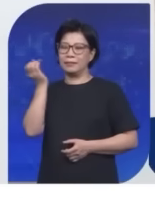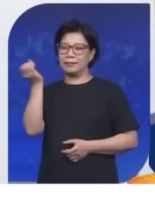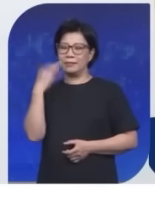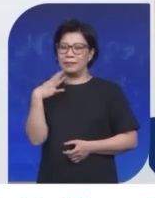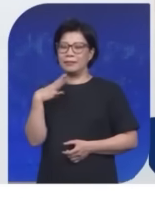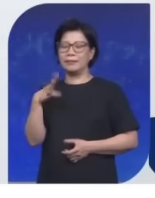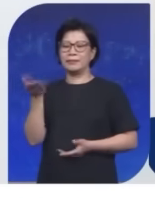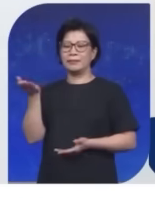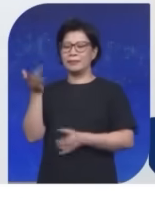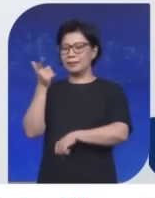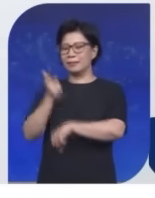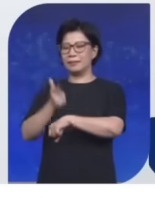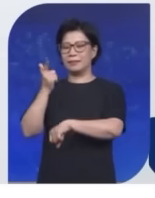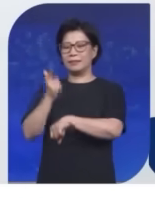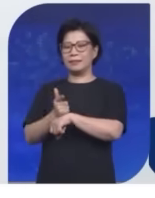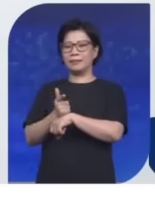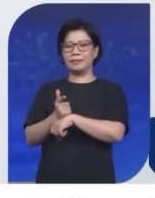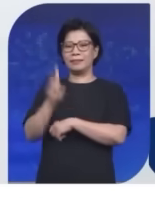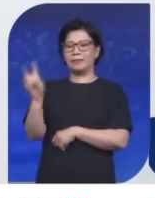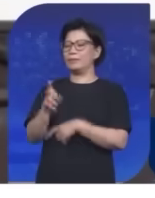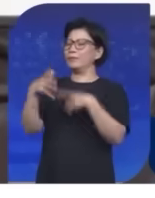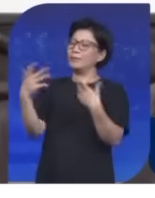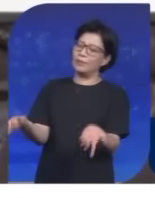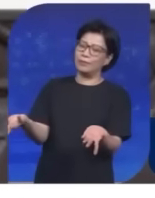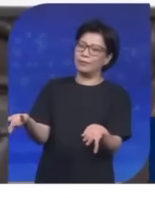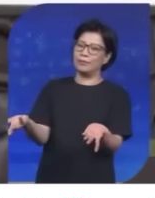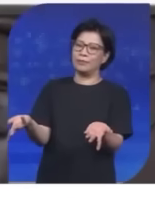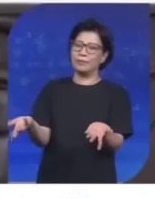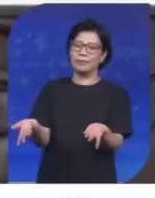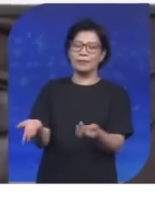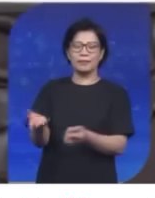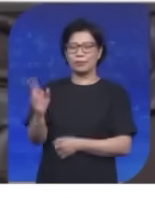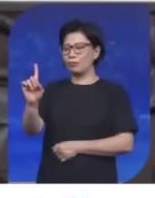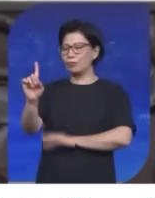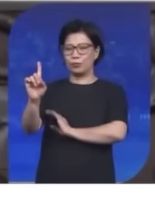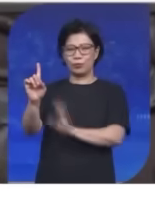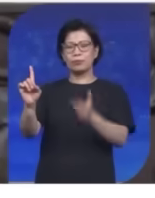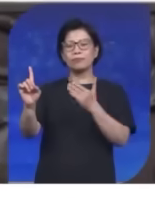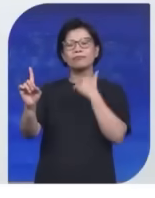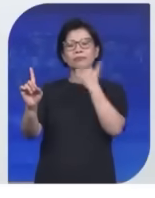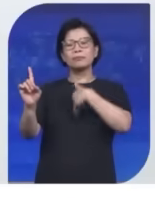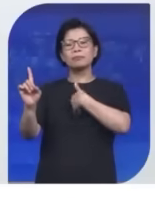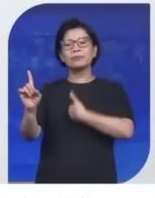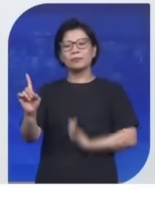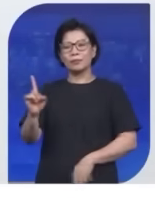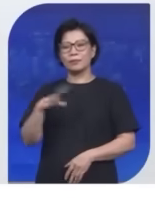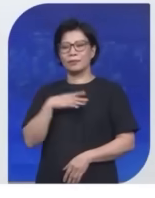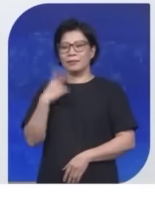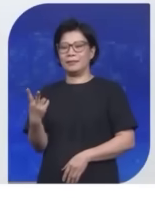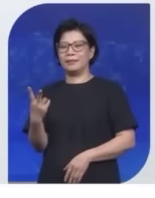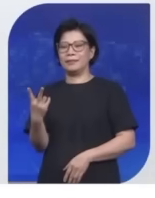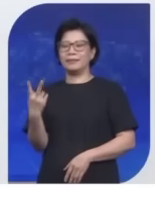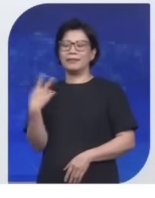có thời gian để chăm sóc đâu mà. Đã có một đứa là đã mệt rồi, có thêm hai đứa nữa